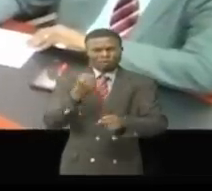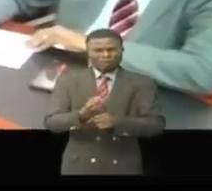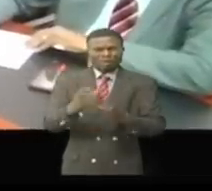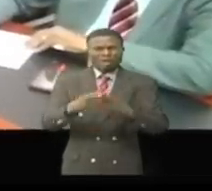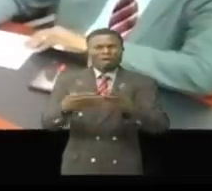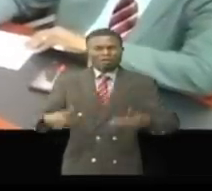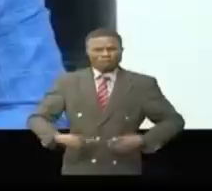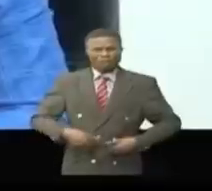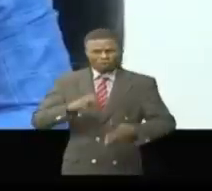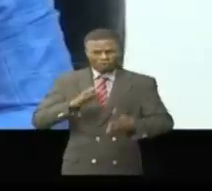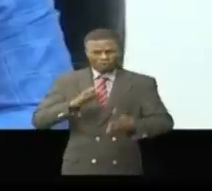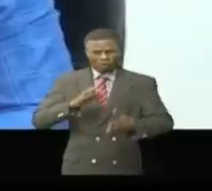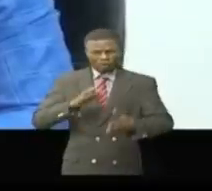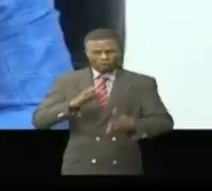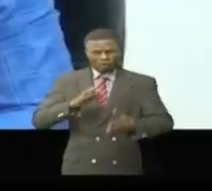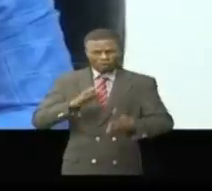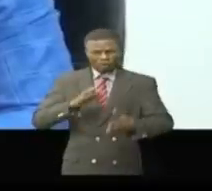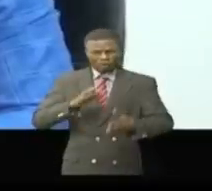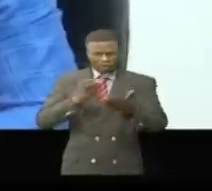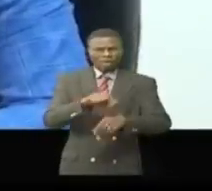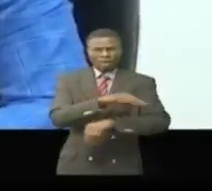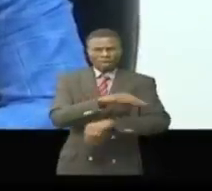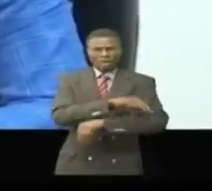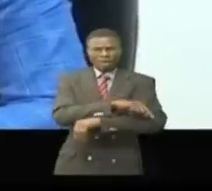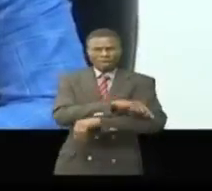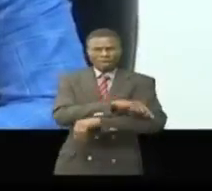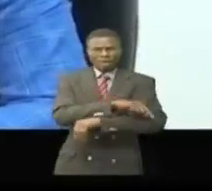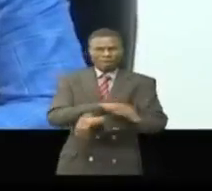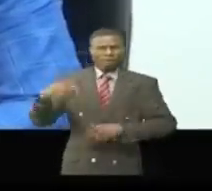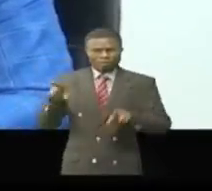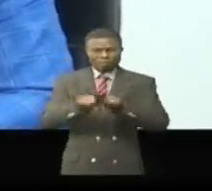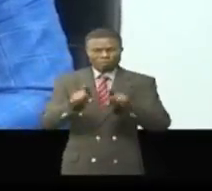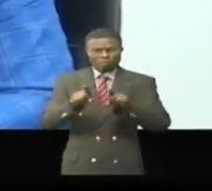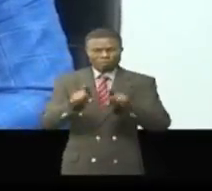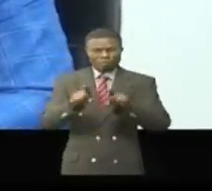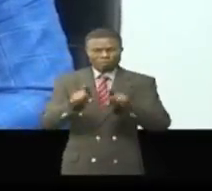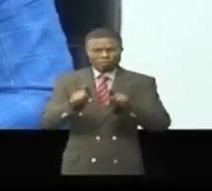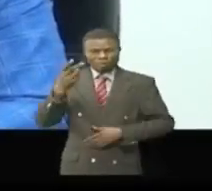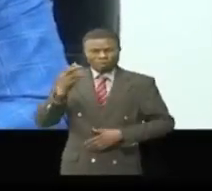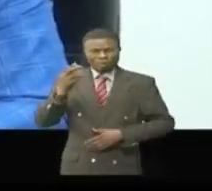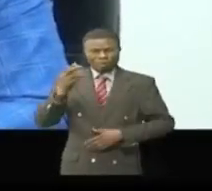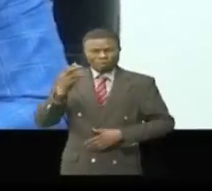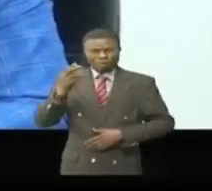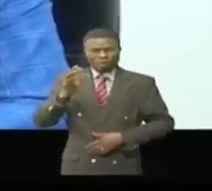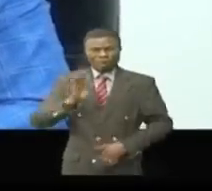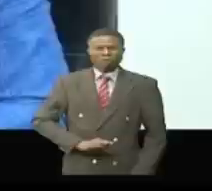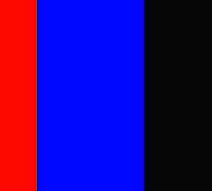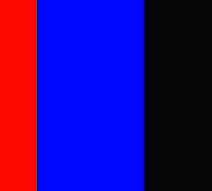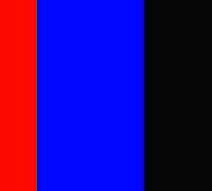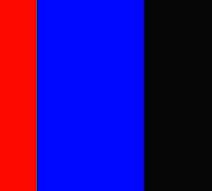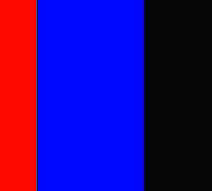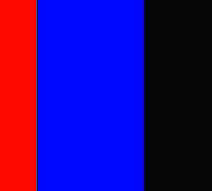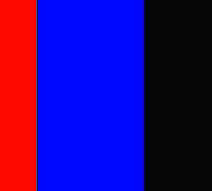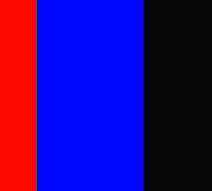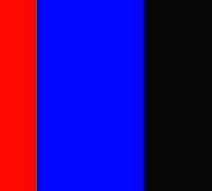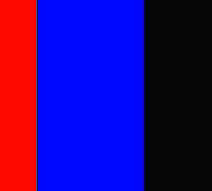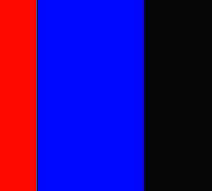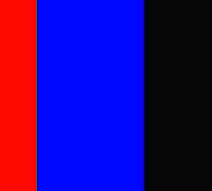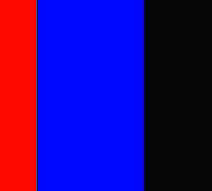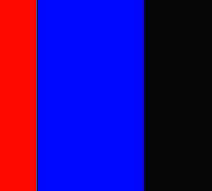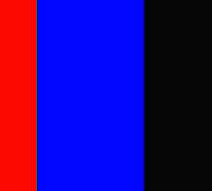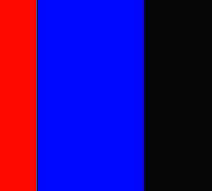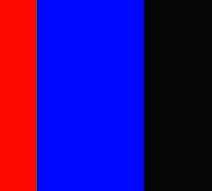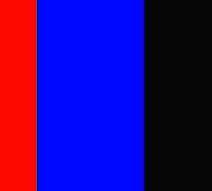du redressement de l'administration publique, conformément à la vision de son Excellence, Monsieur le Président de la République.